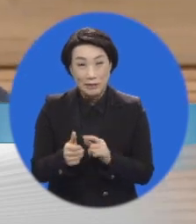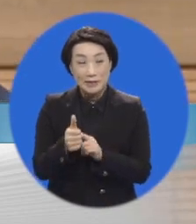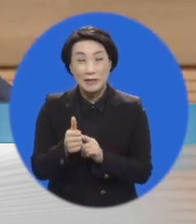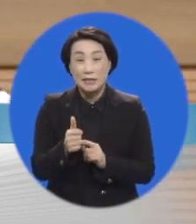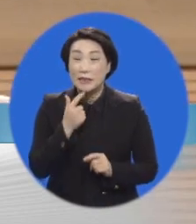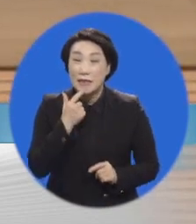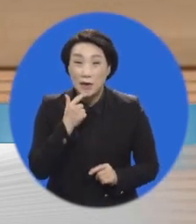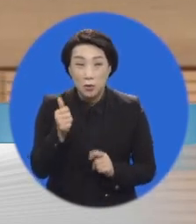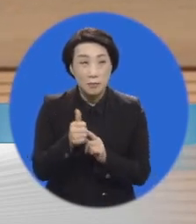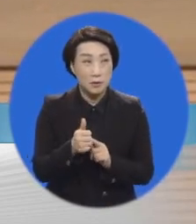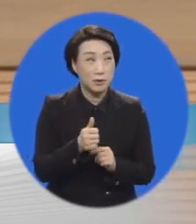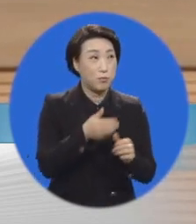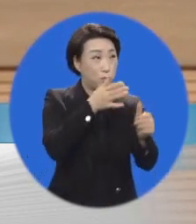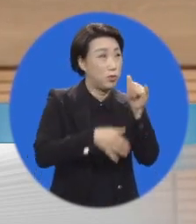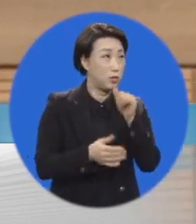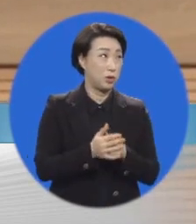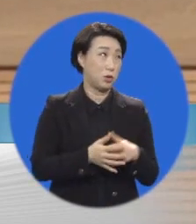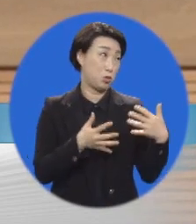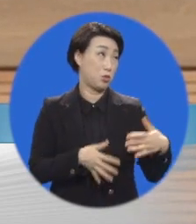야곱이가 말합니다.